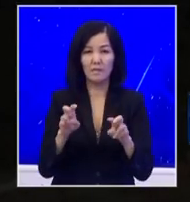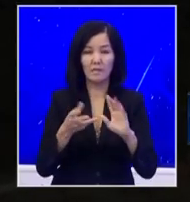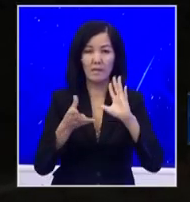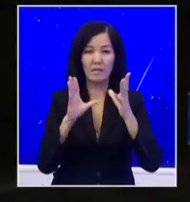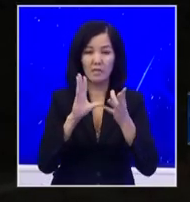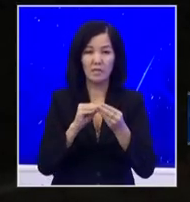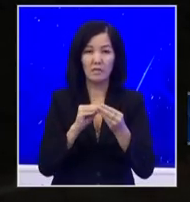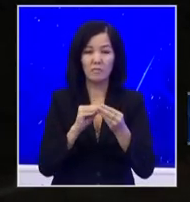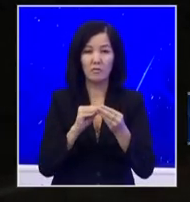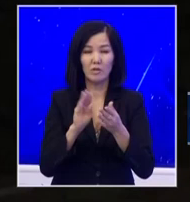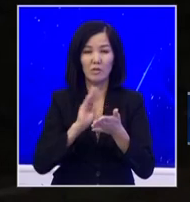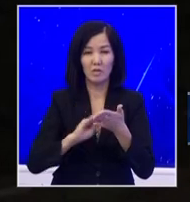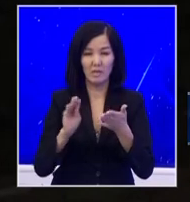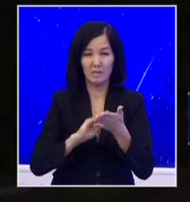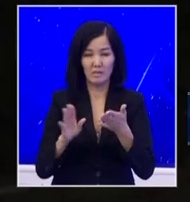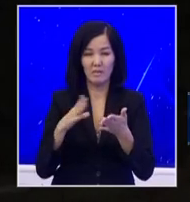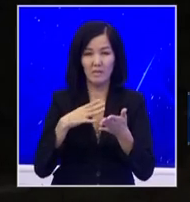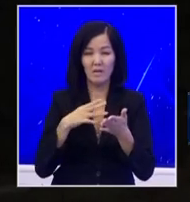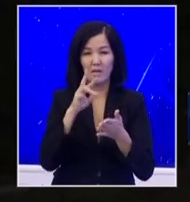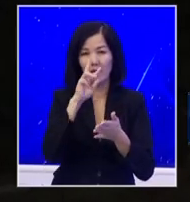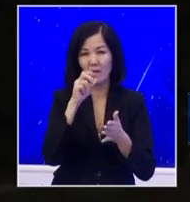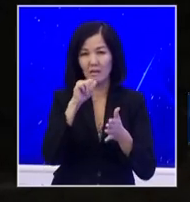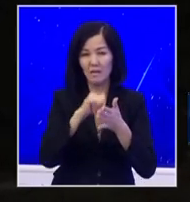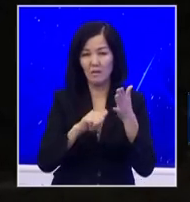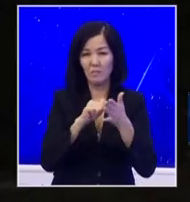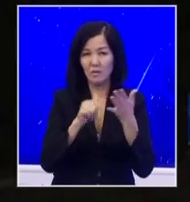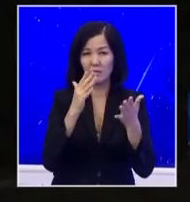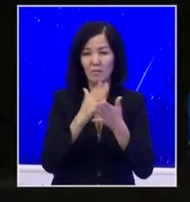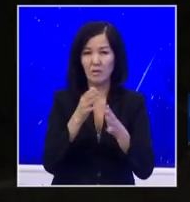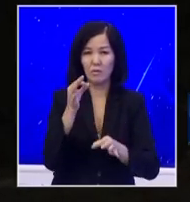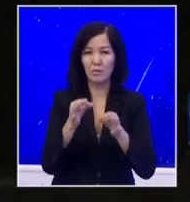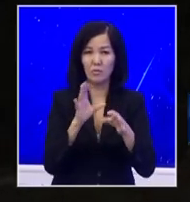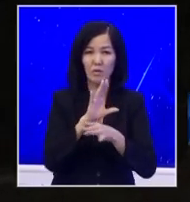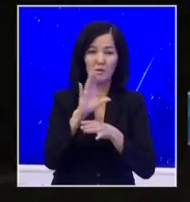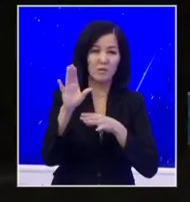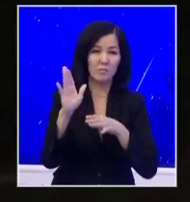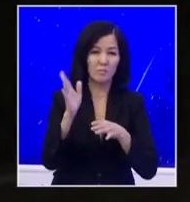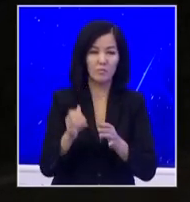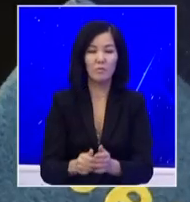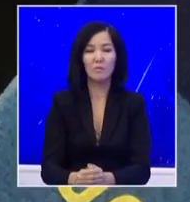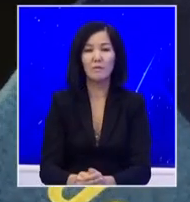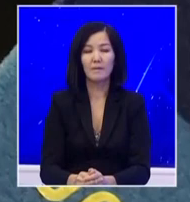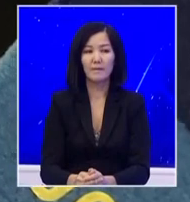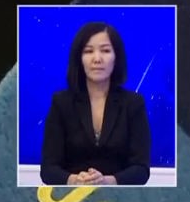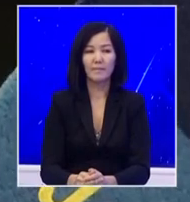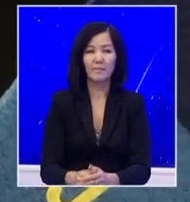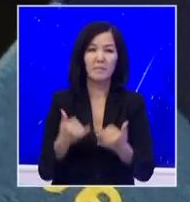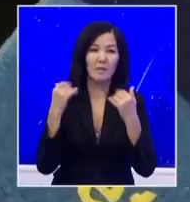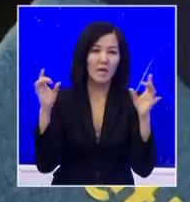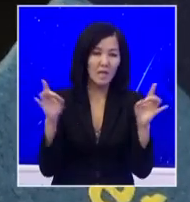нәтижесі хаттамалар ертең хаттамалар толтырылады. Судья Аргара сотка материала холодно тоже. Мирам